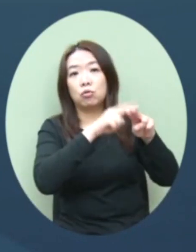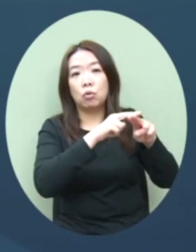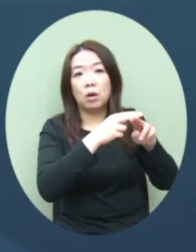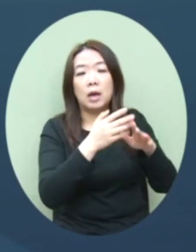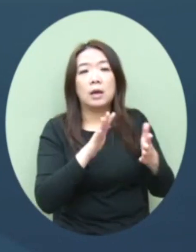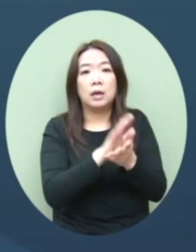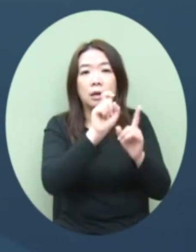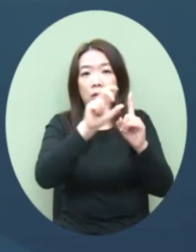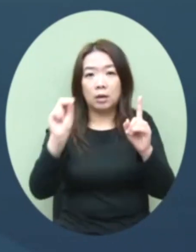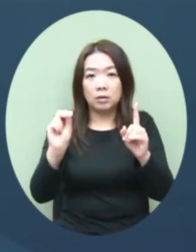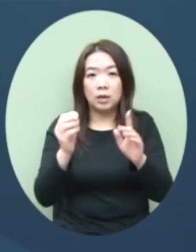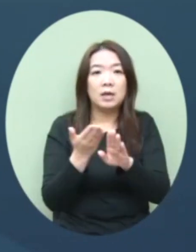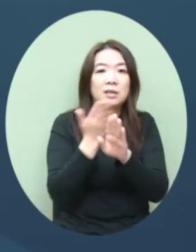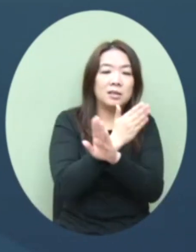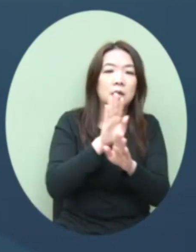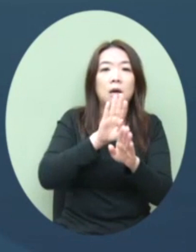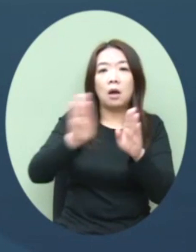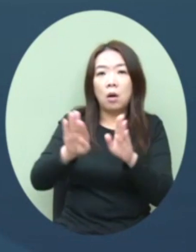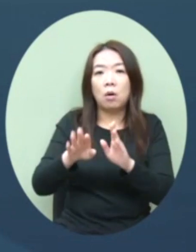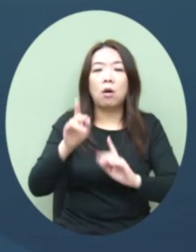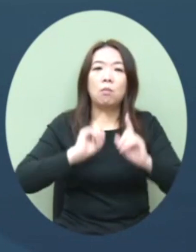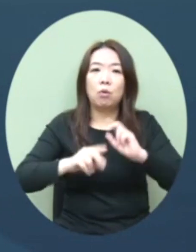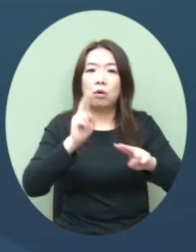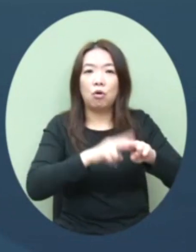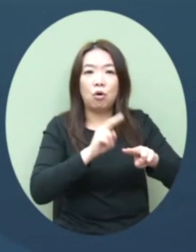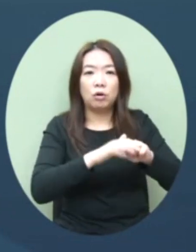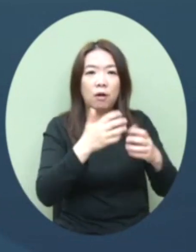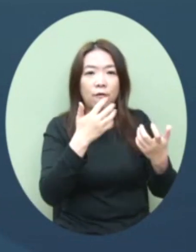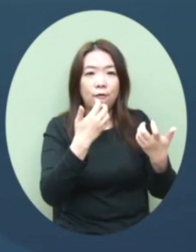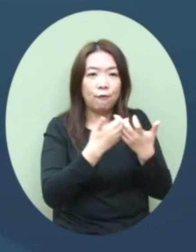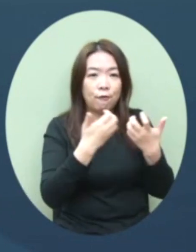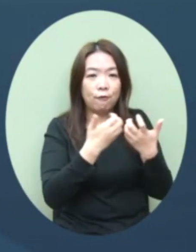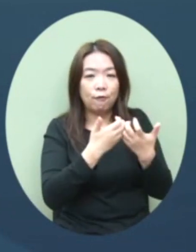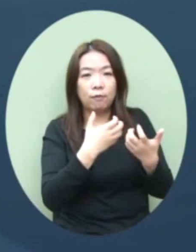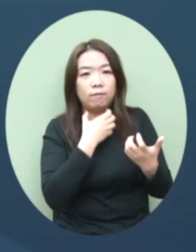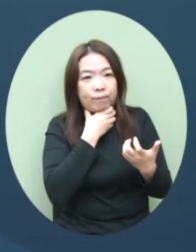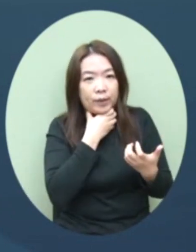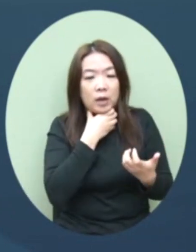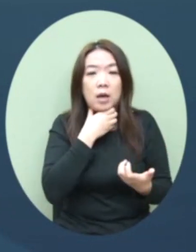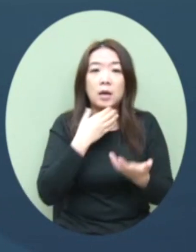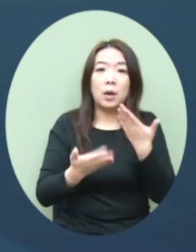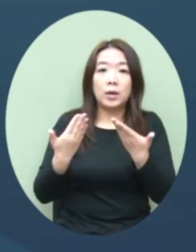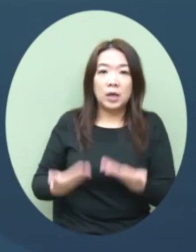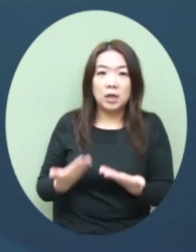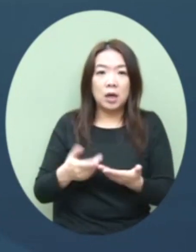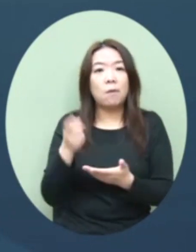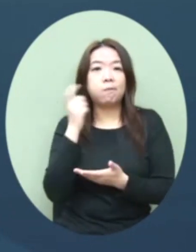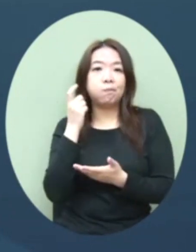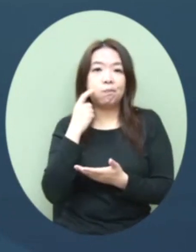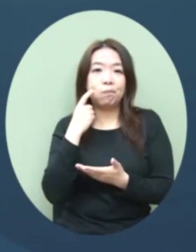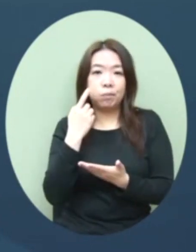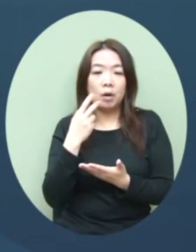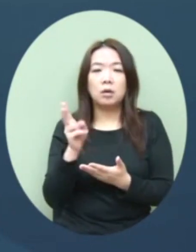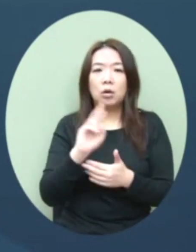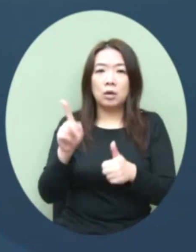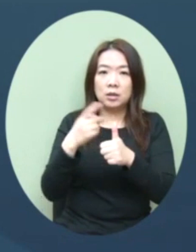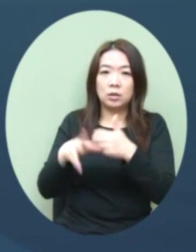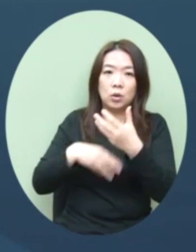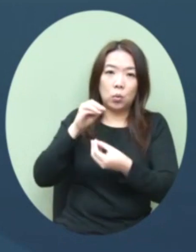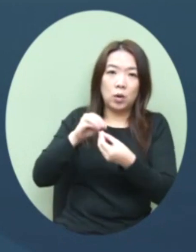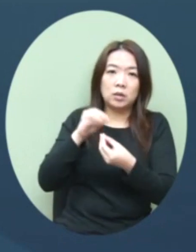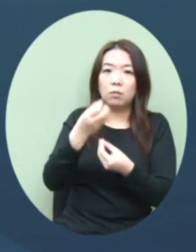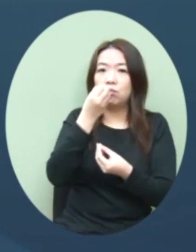無論當時的供應在內地是緊張還是現在比較寬鬆都是先關心香港市